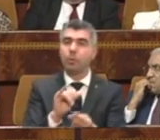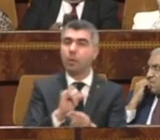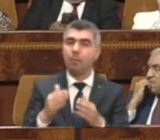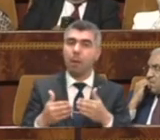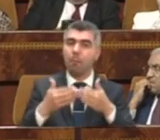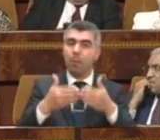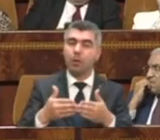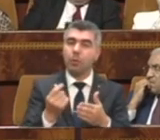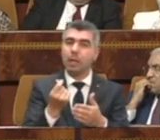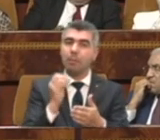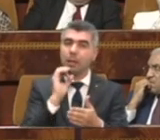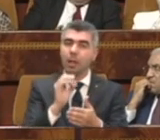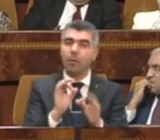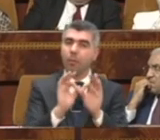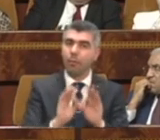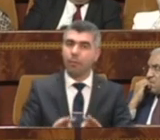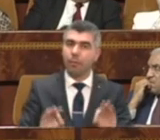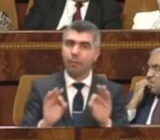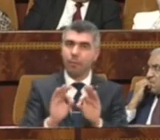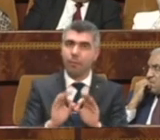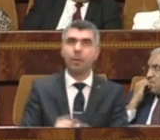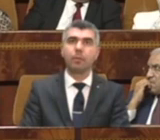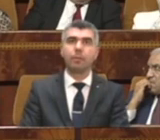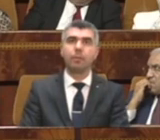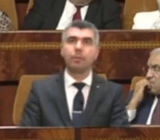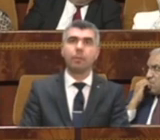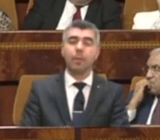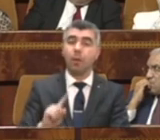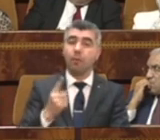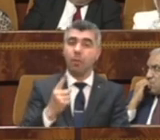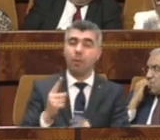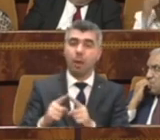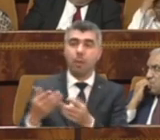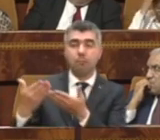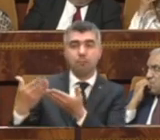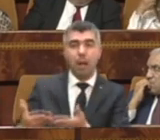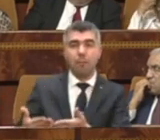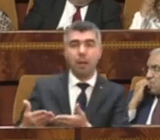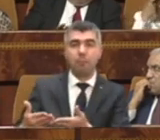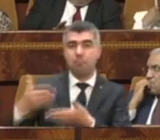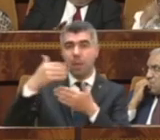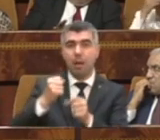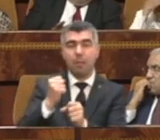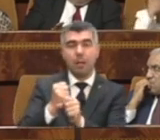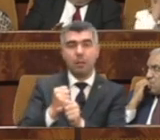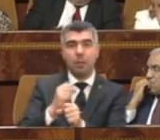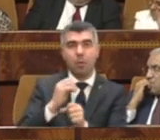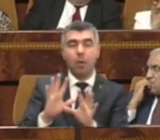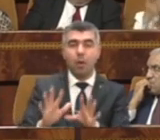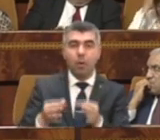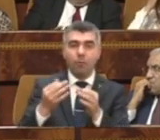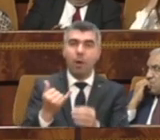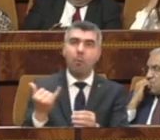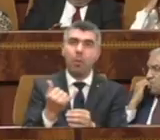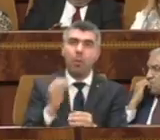عندها الثمن هذا، وحنا في البدايه ديال عمليه مرحبا. لذا السيد الوزير ضروري خصكم تشوفوا شي حل، لان هذا الشيء هذا